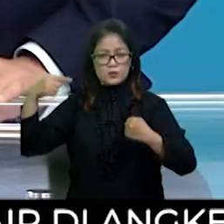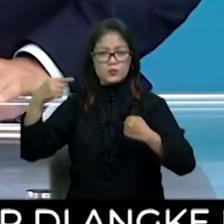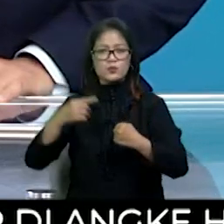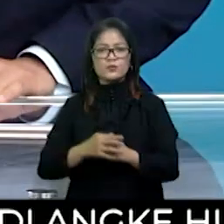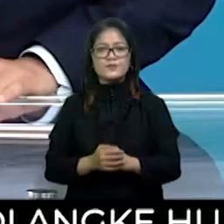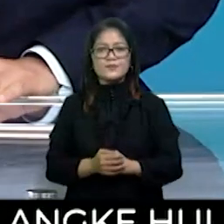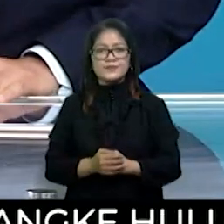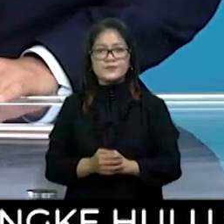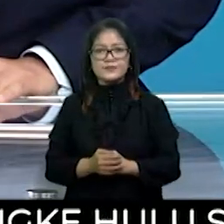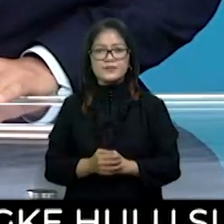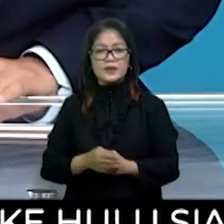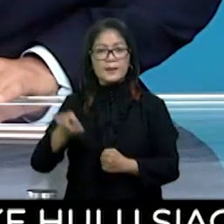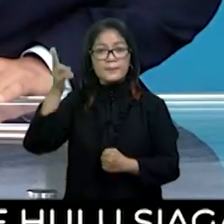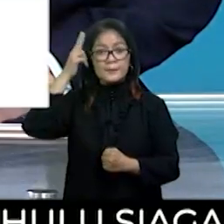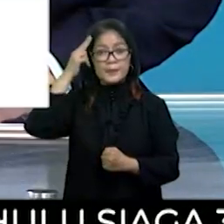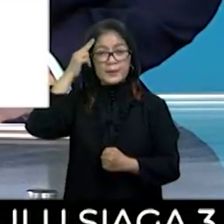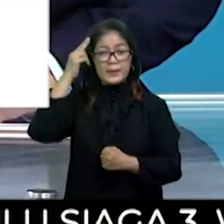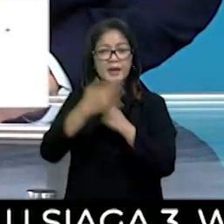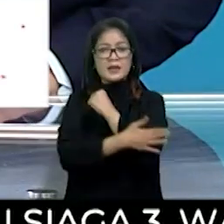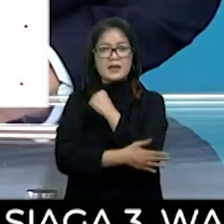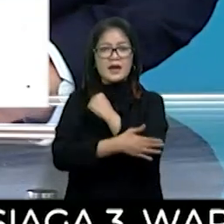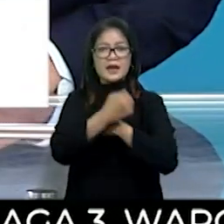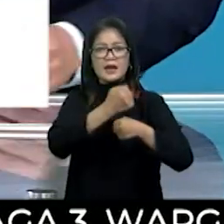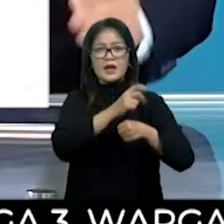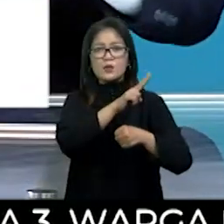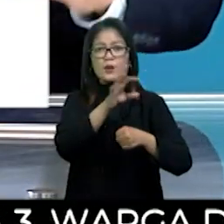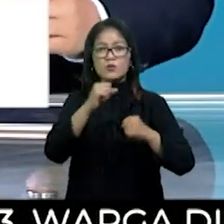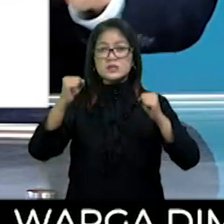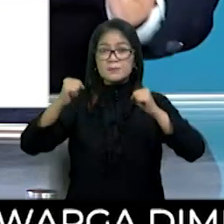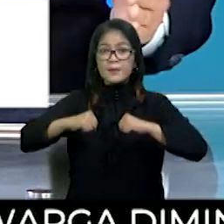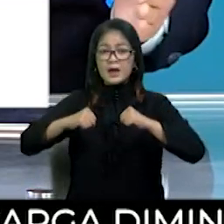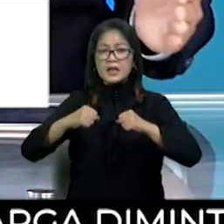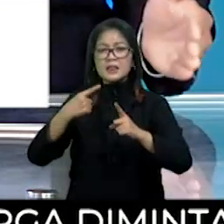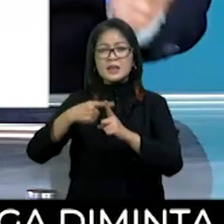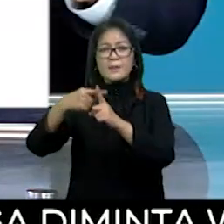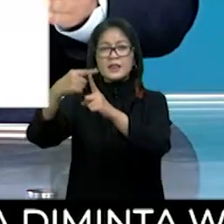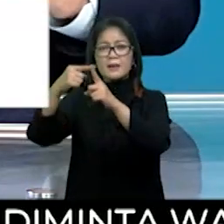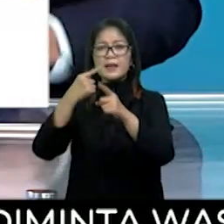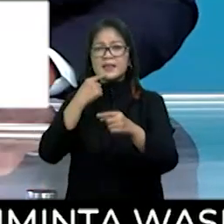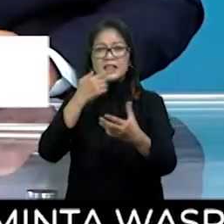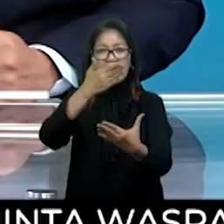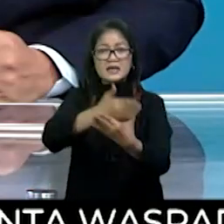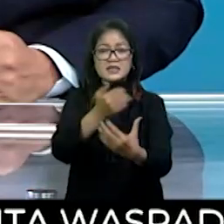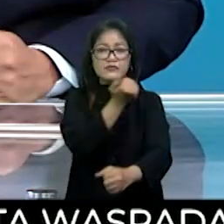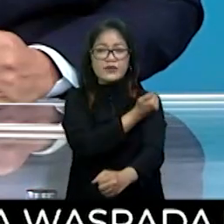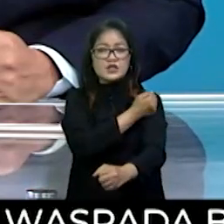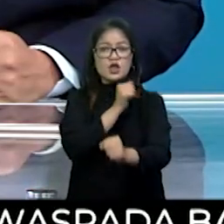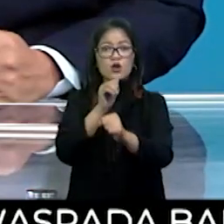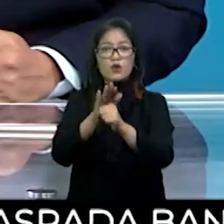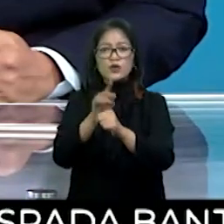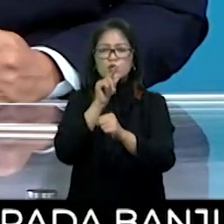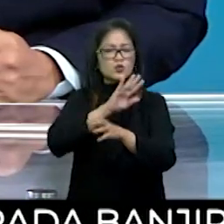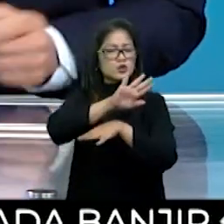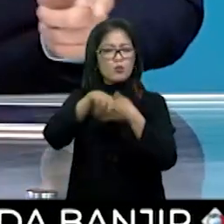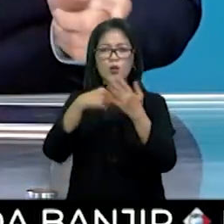Hai yang kita balik informasi berikutnya para pemimpin negara-negara g20 sepakat memperluas akses vaksin komplit nineteen kepada seluruh